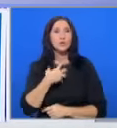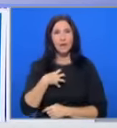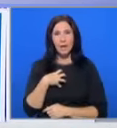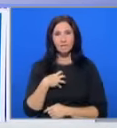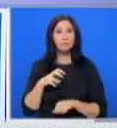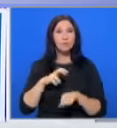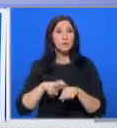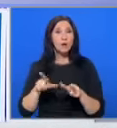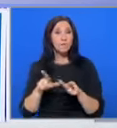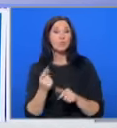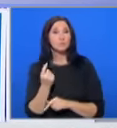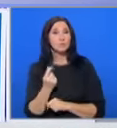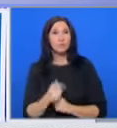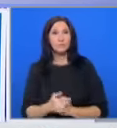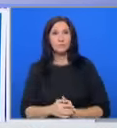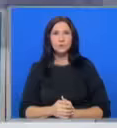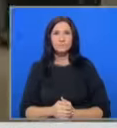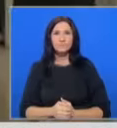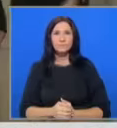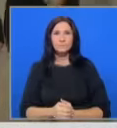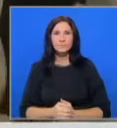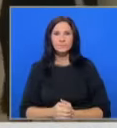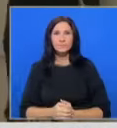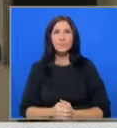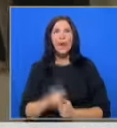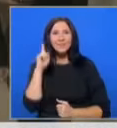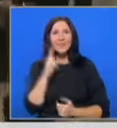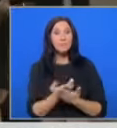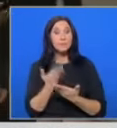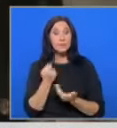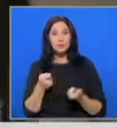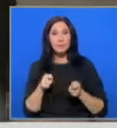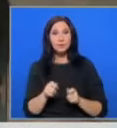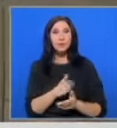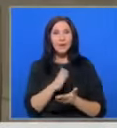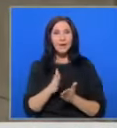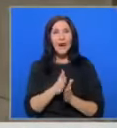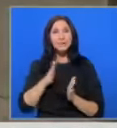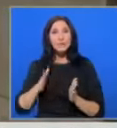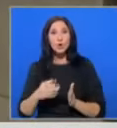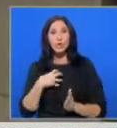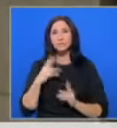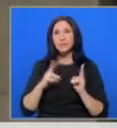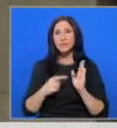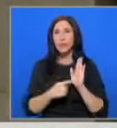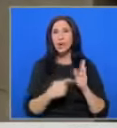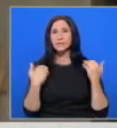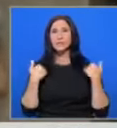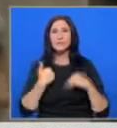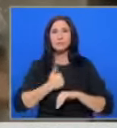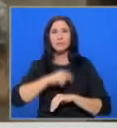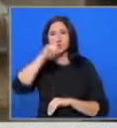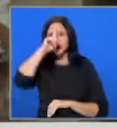ГЕРБ. Деси Маркова с подробностите. Ден преди да изтече крайния срок, ГЕРБ СДС показа кандидата си за кмет на